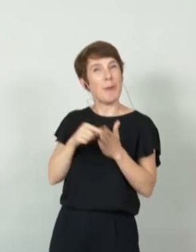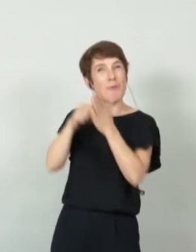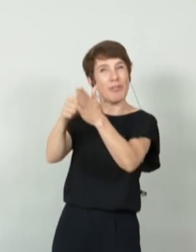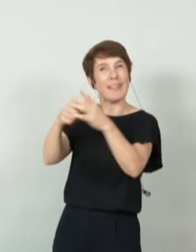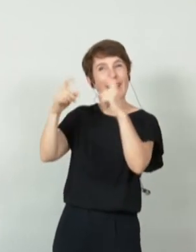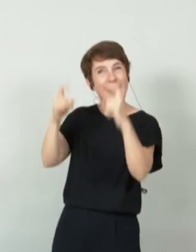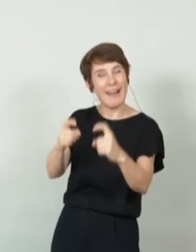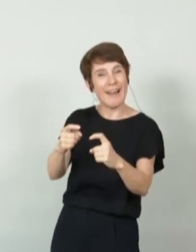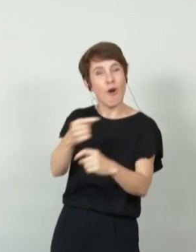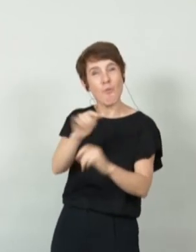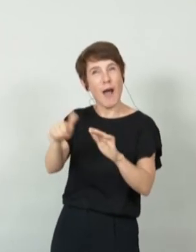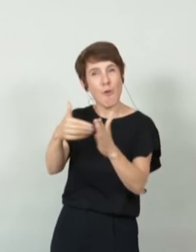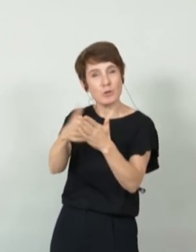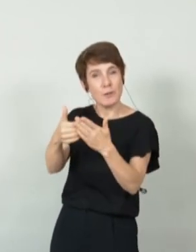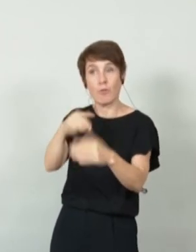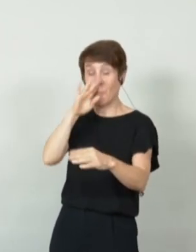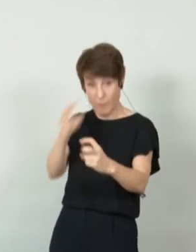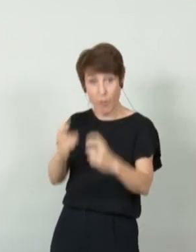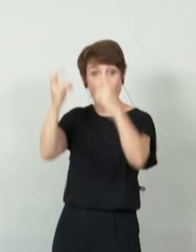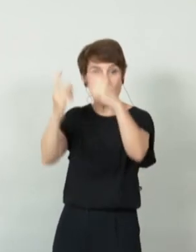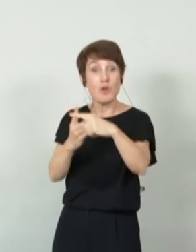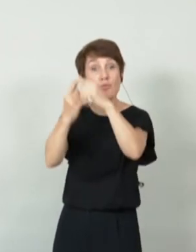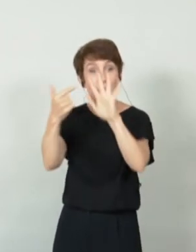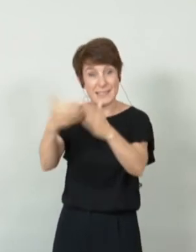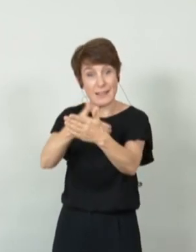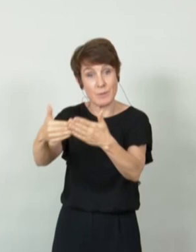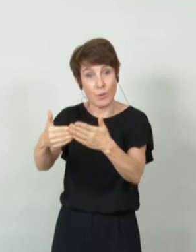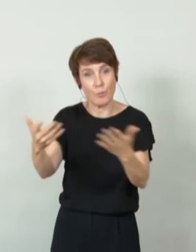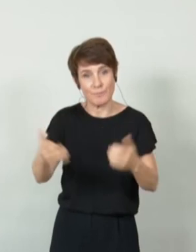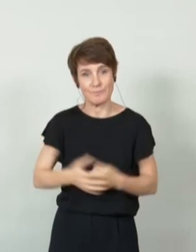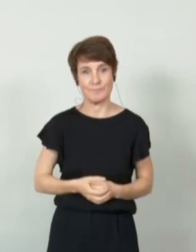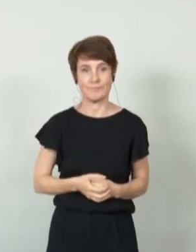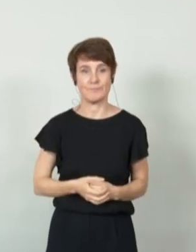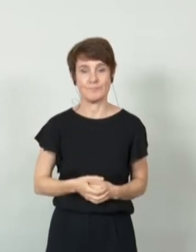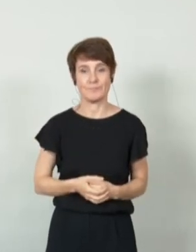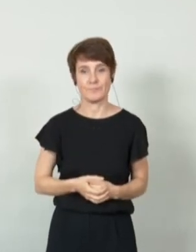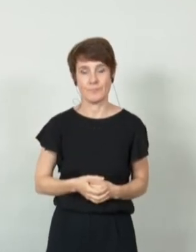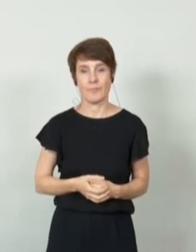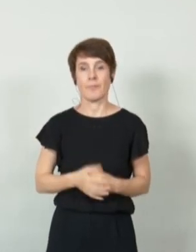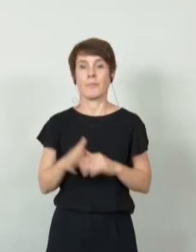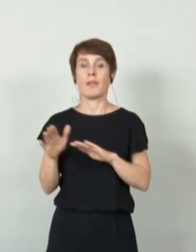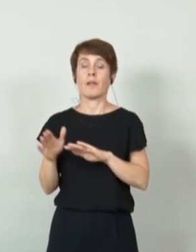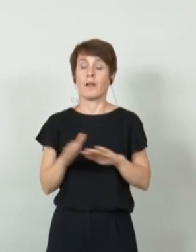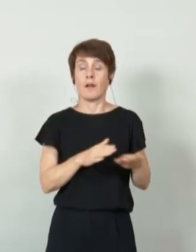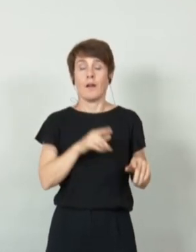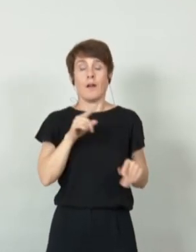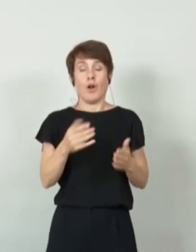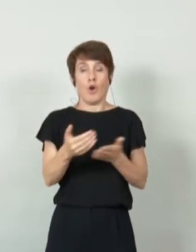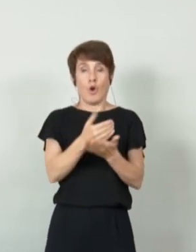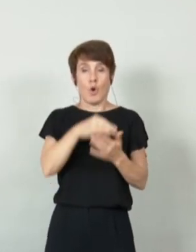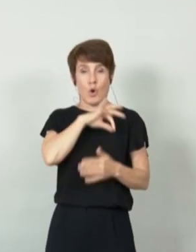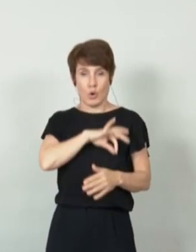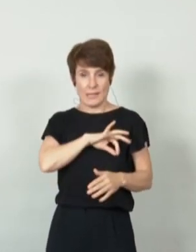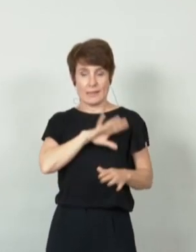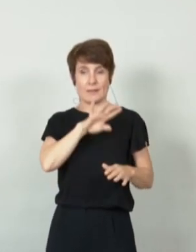soit un delta de 18 millions équivalent à 6 % de la dette de la ville vous établissez des recettes d'investissement à 46 millions